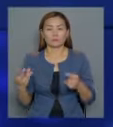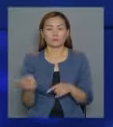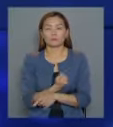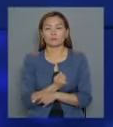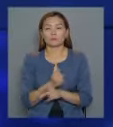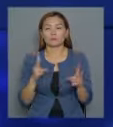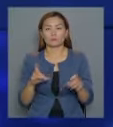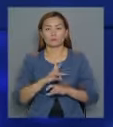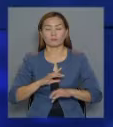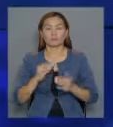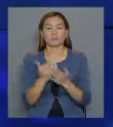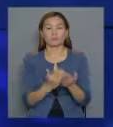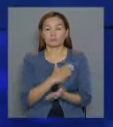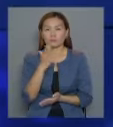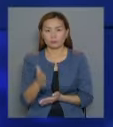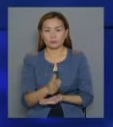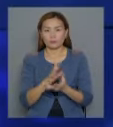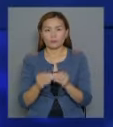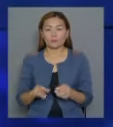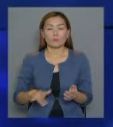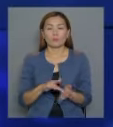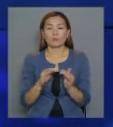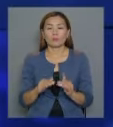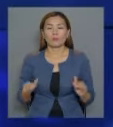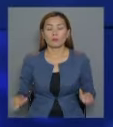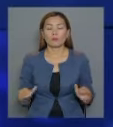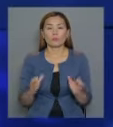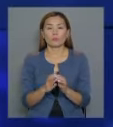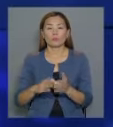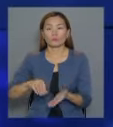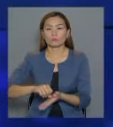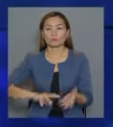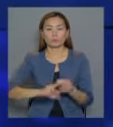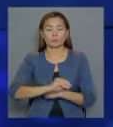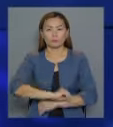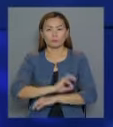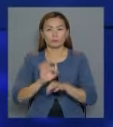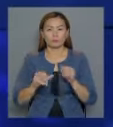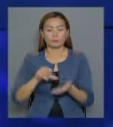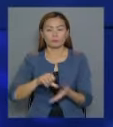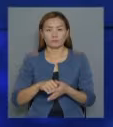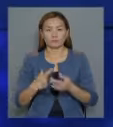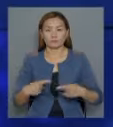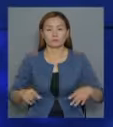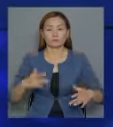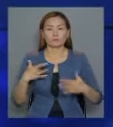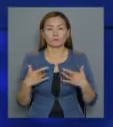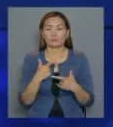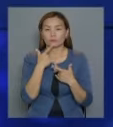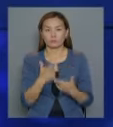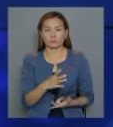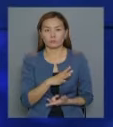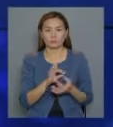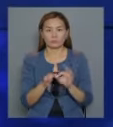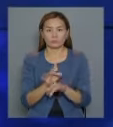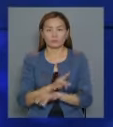жасасын атты мерекелік бағдарламасы. Шарада орталық оқушылары мен үйірме қатысушылары өз өнерлерін көрсетіп, түрлі қойылымдарды сахналады.